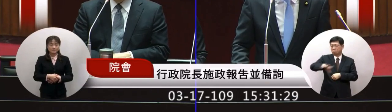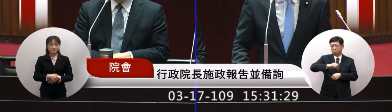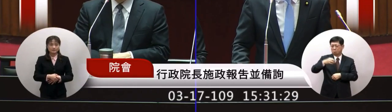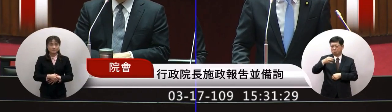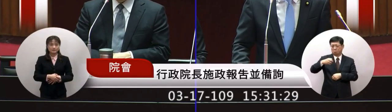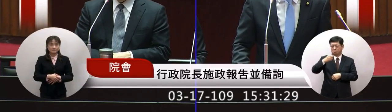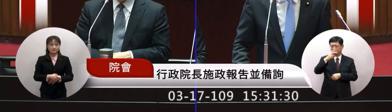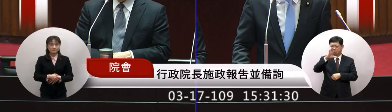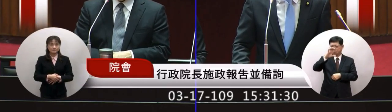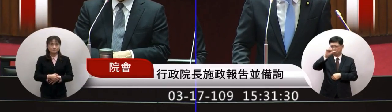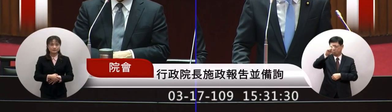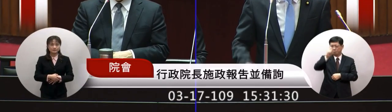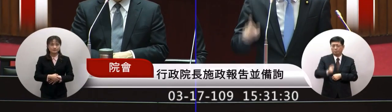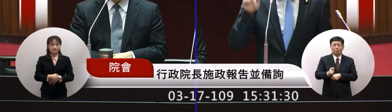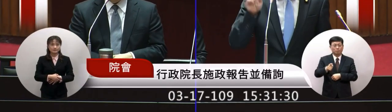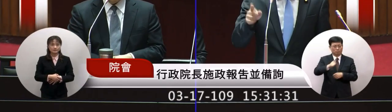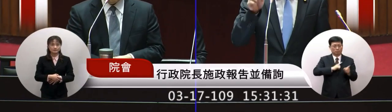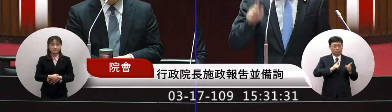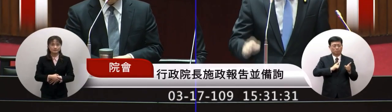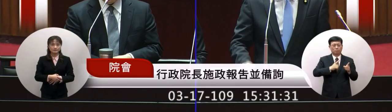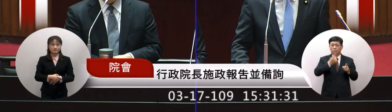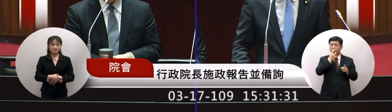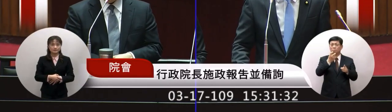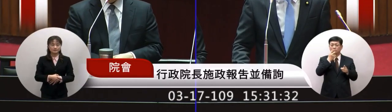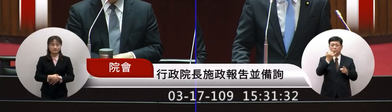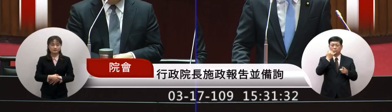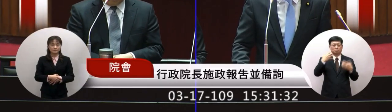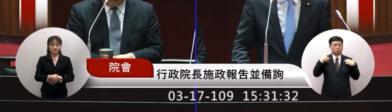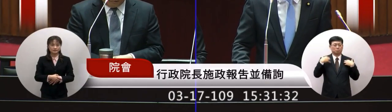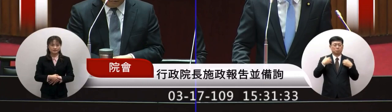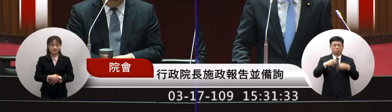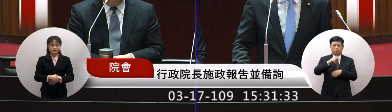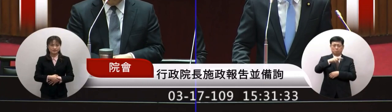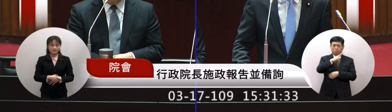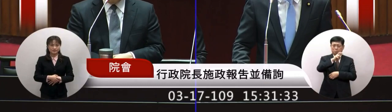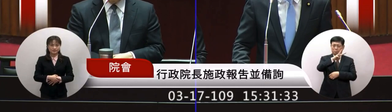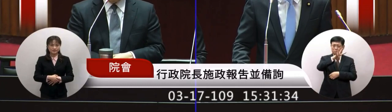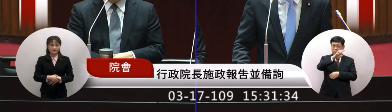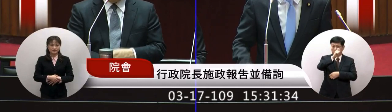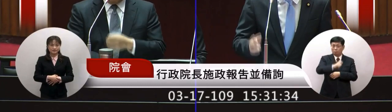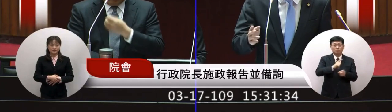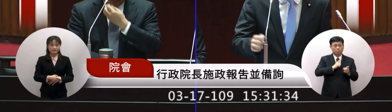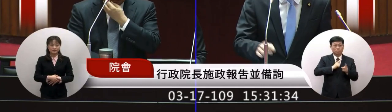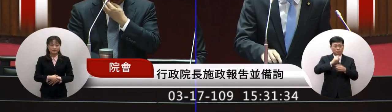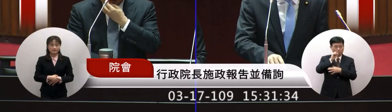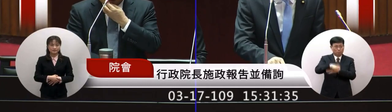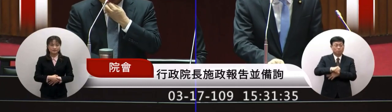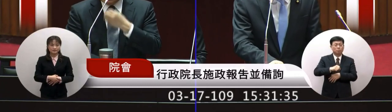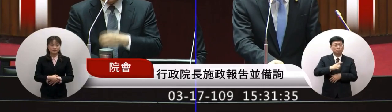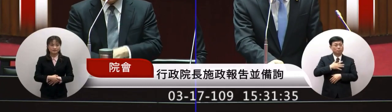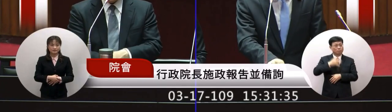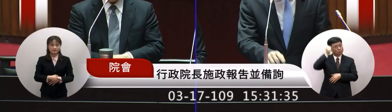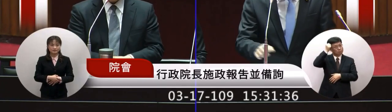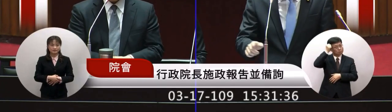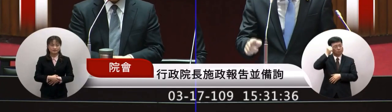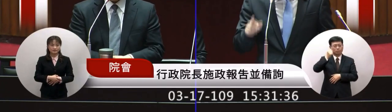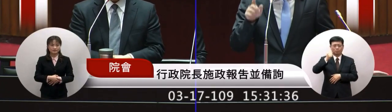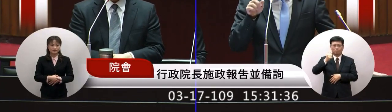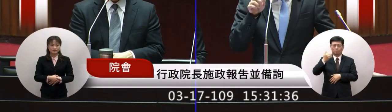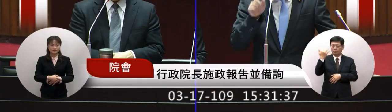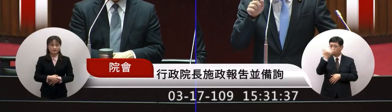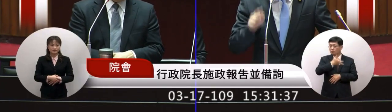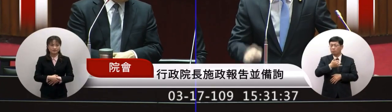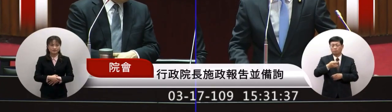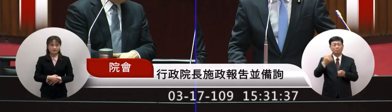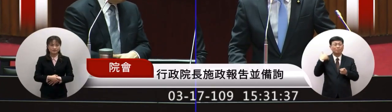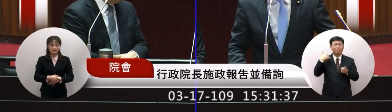费295亿，你讲中央会使负责224，你记有记得无？吼，啊，不过